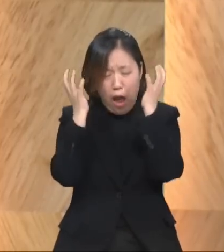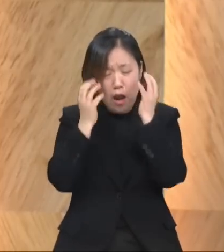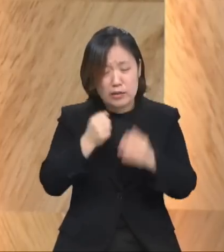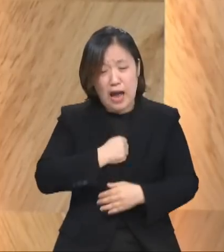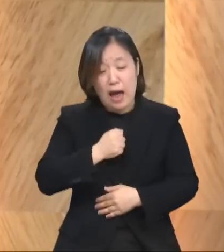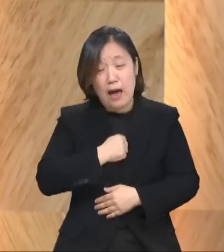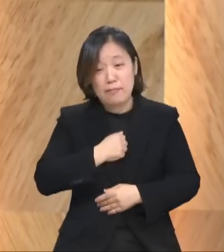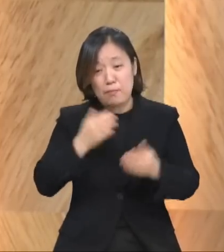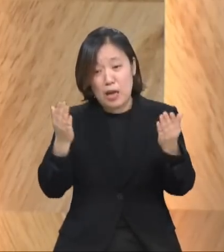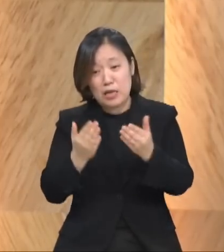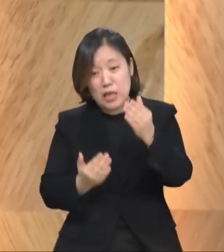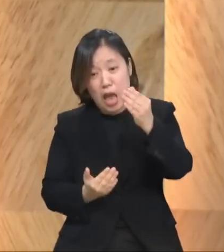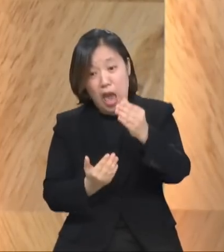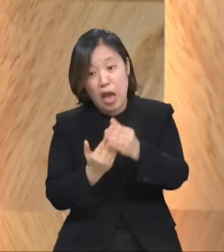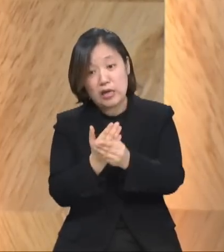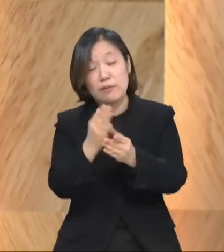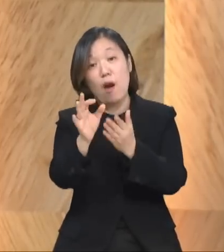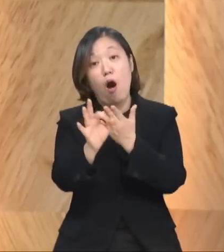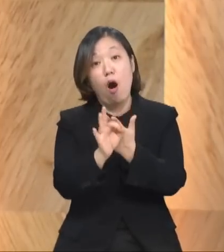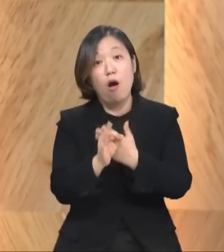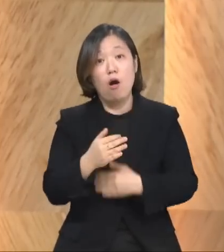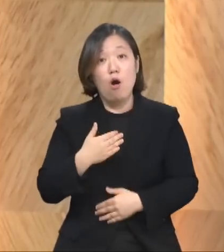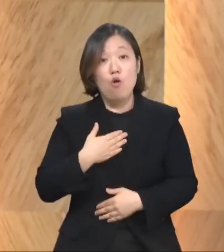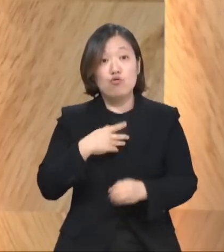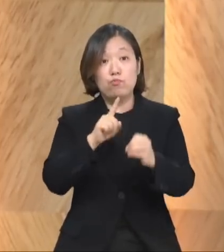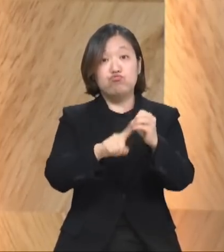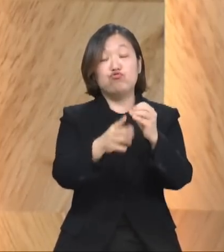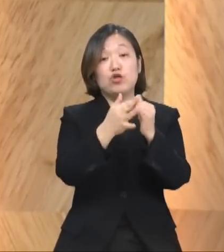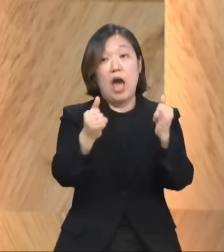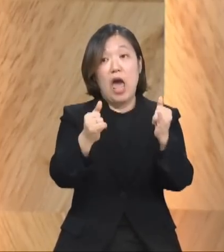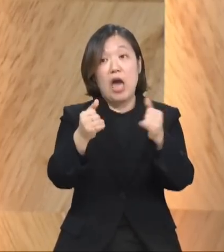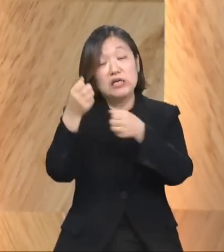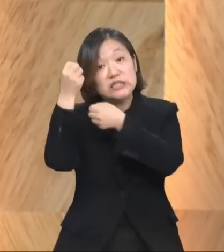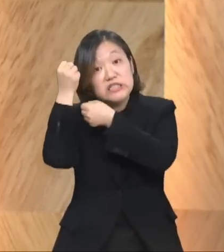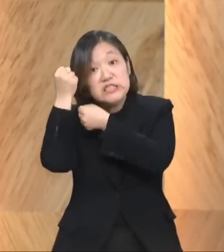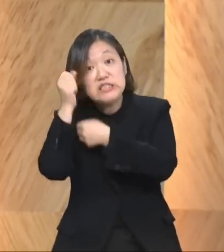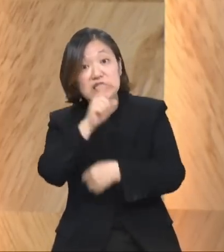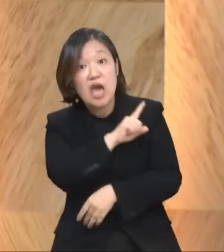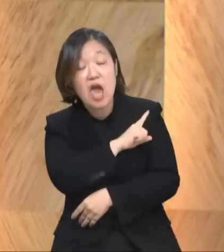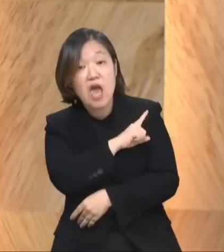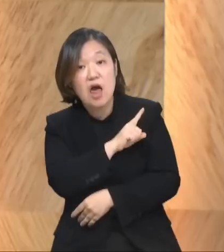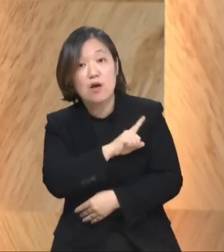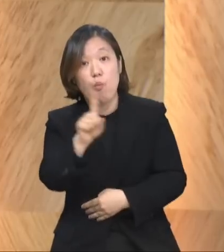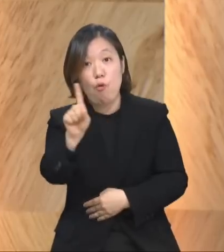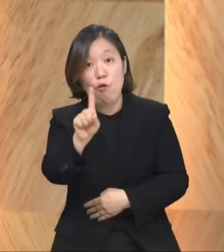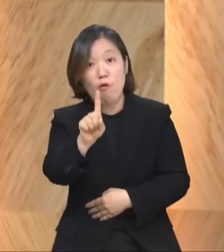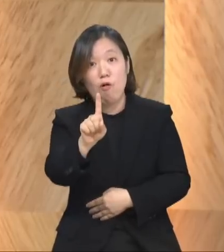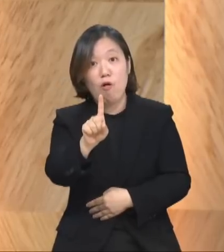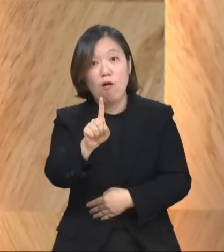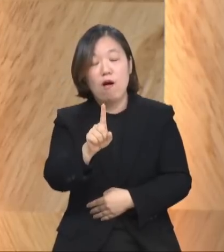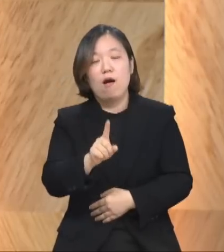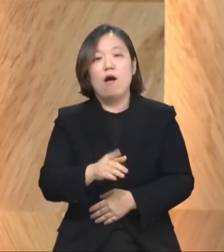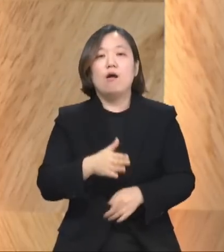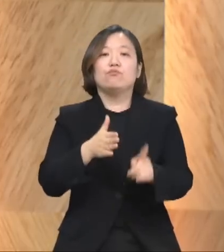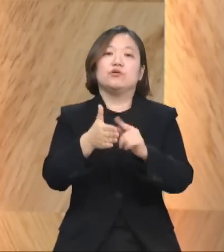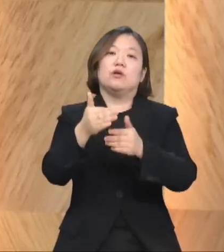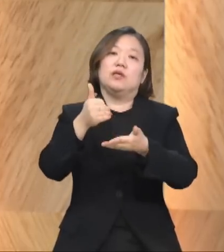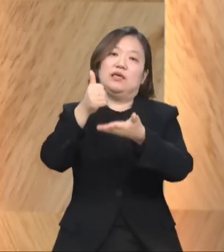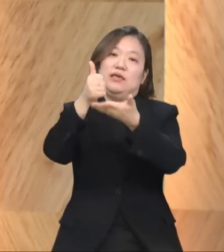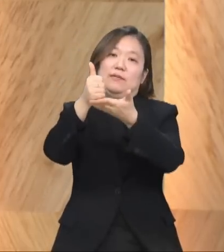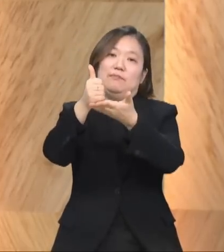되었다면 우리 불자가 의지해야 할 최고의 의지처는 바로 불보살님